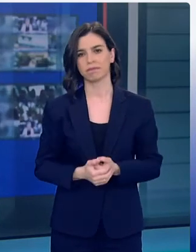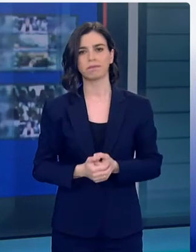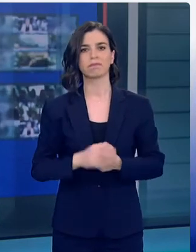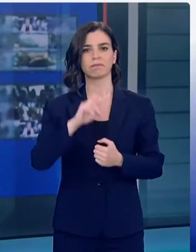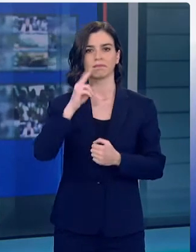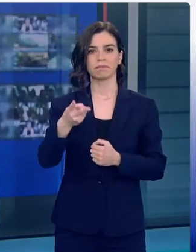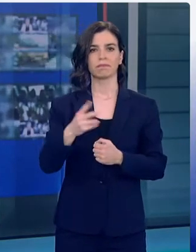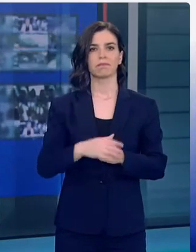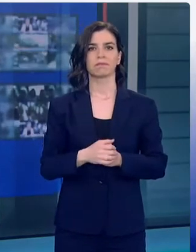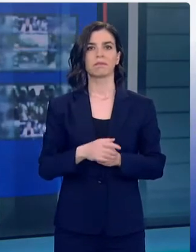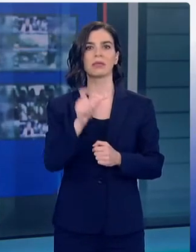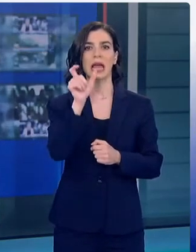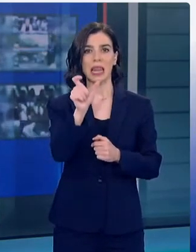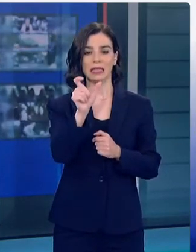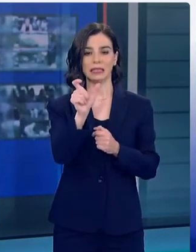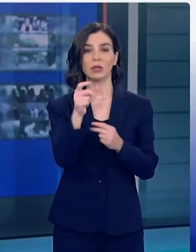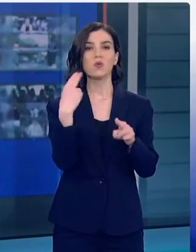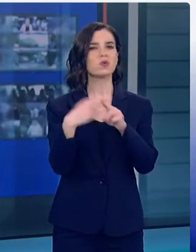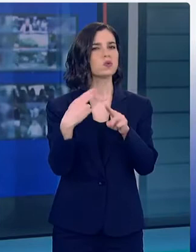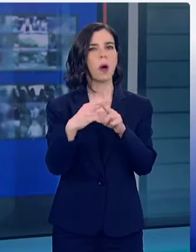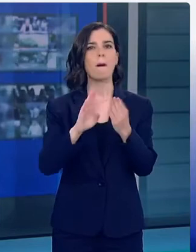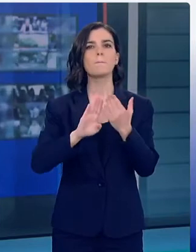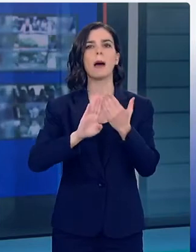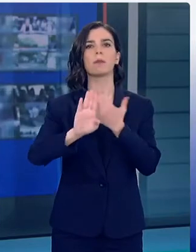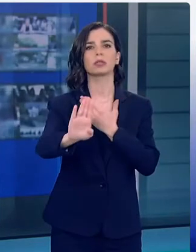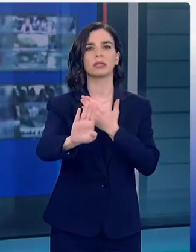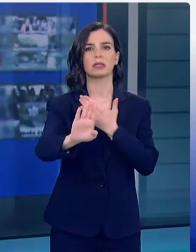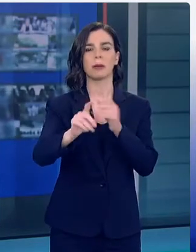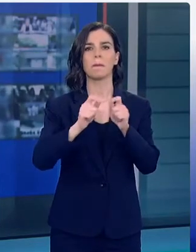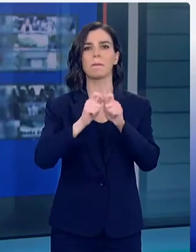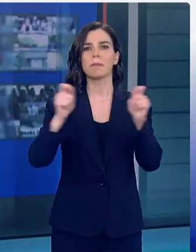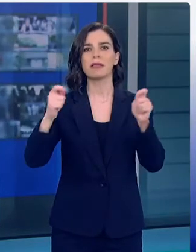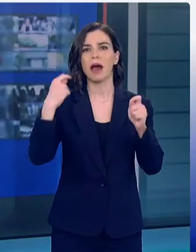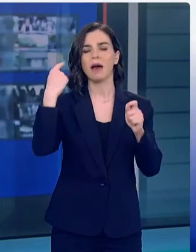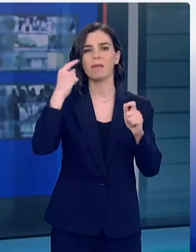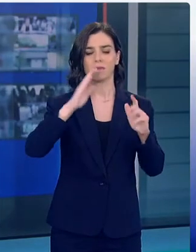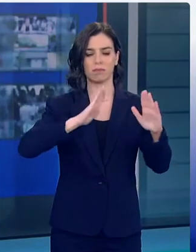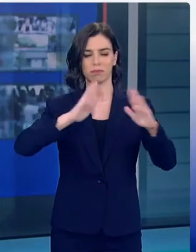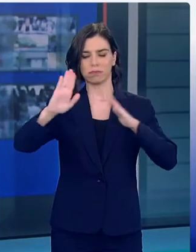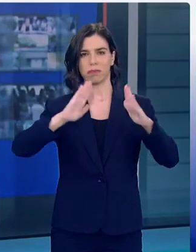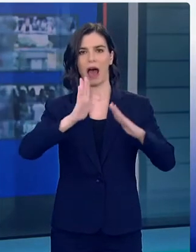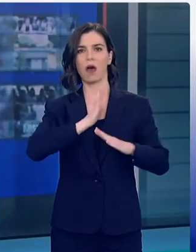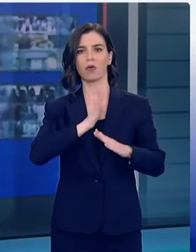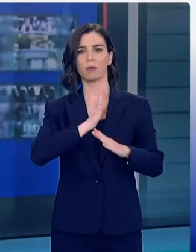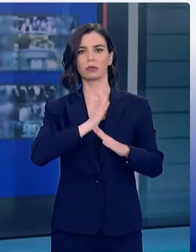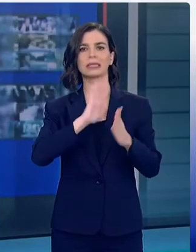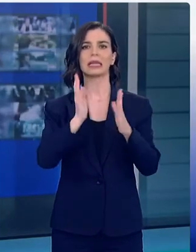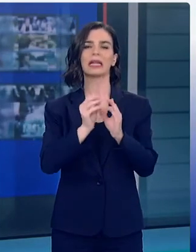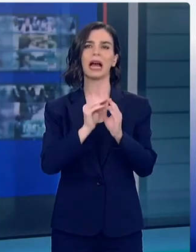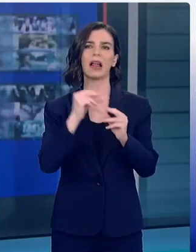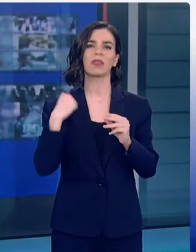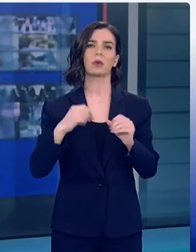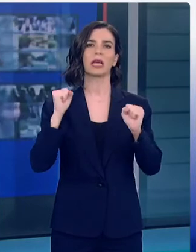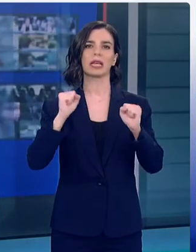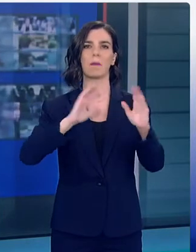Νομίζω η μαγική λέξη εδώ είναι απόσταση και μέτρα ασφαλείας, δηλαδή προσωπικά μέτρα προστασίας των ανθρώπων και προστασίας βέβαια της δημόσιας